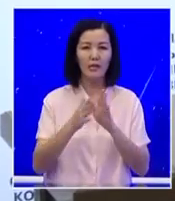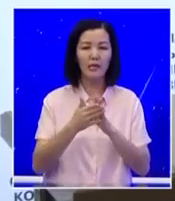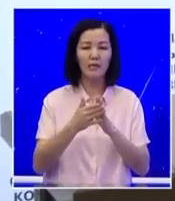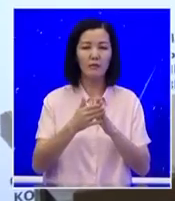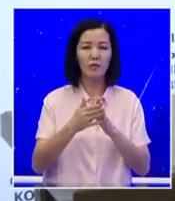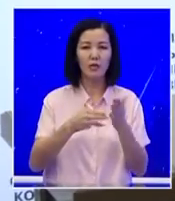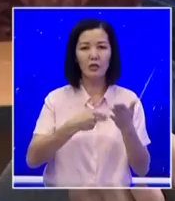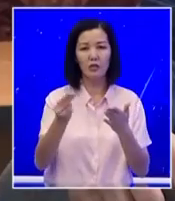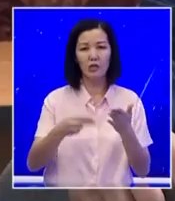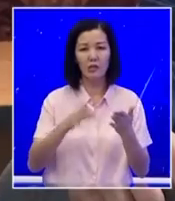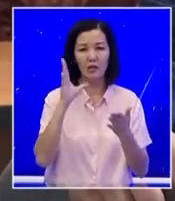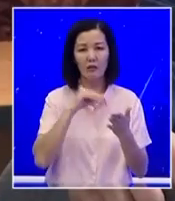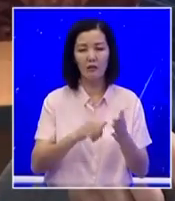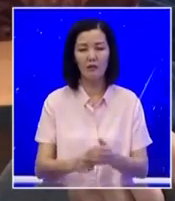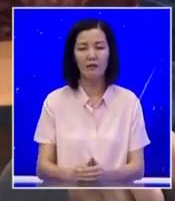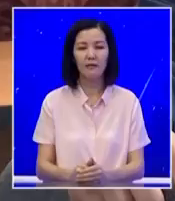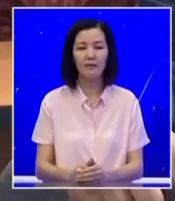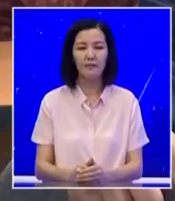шарт жасай алады.